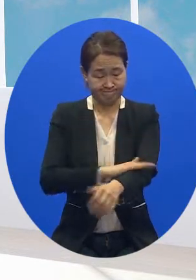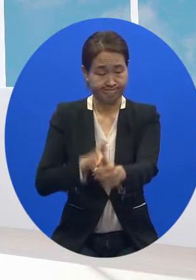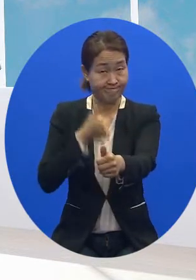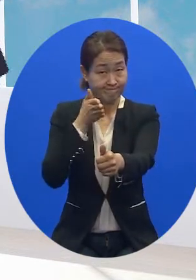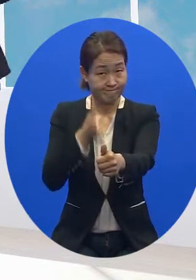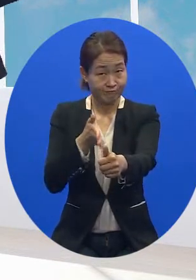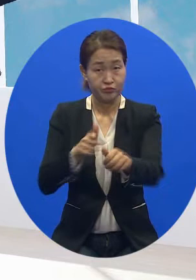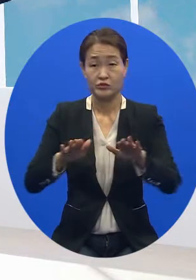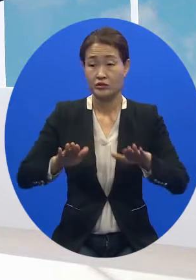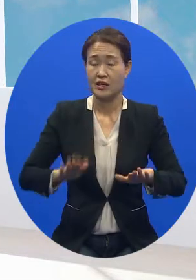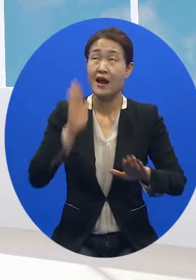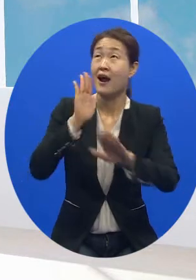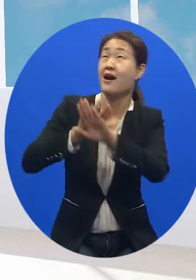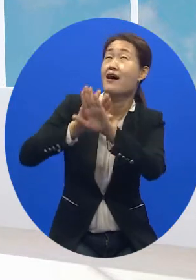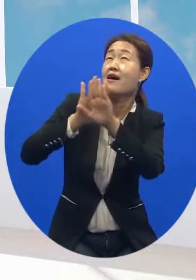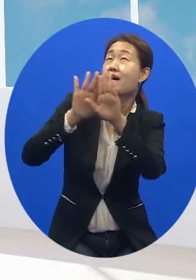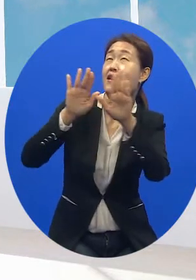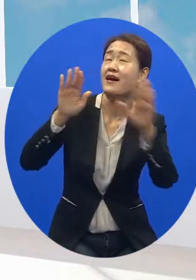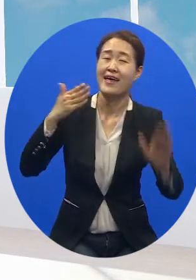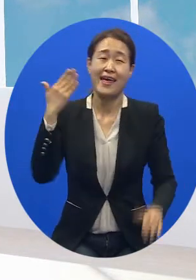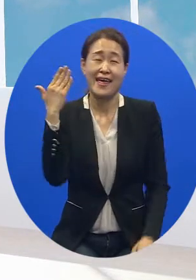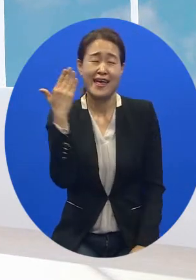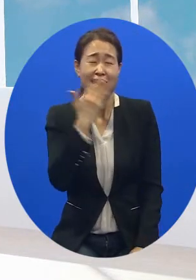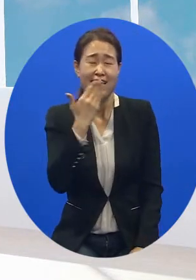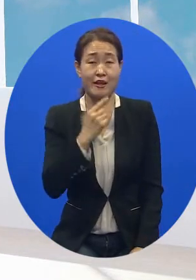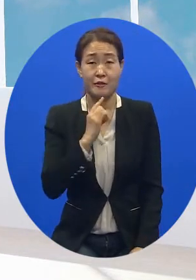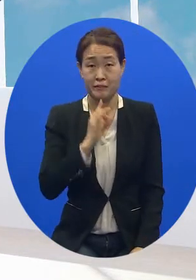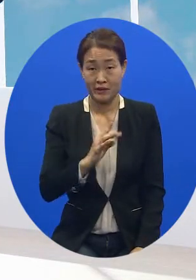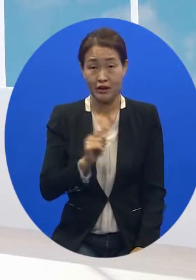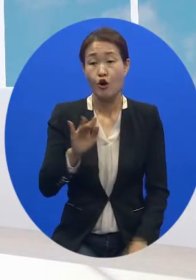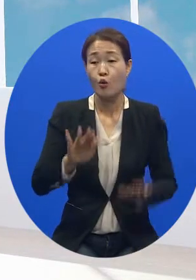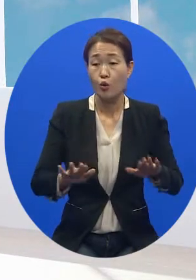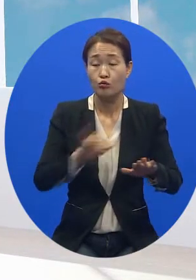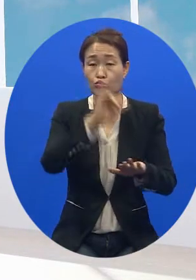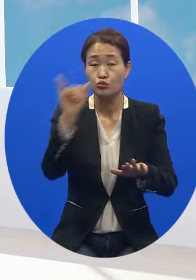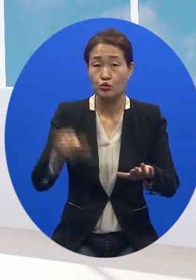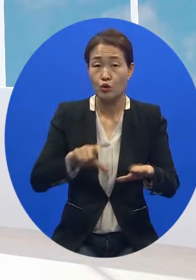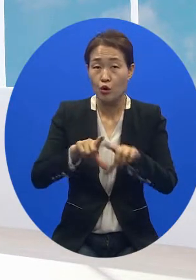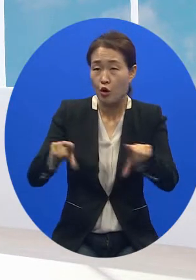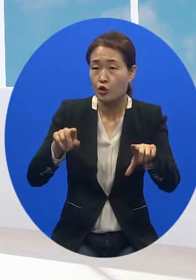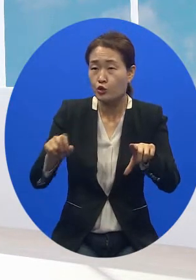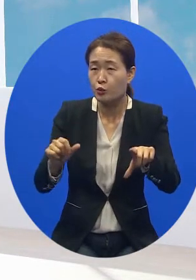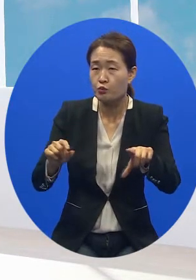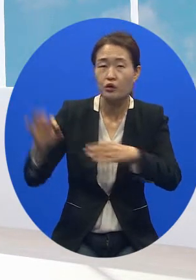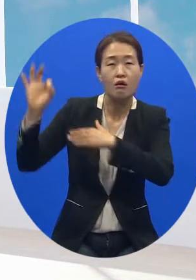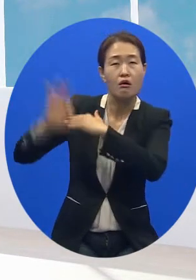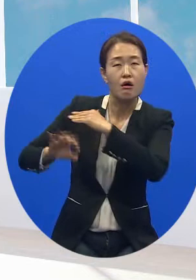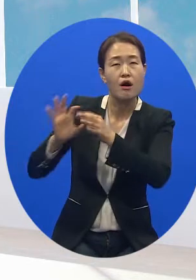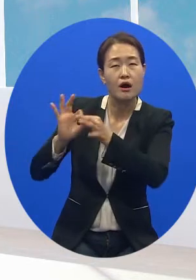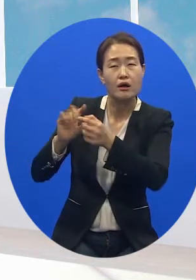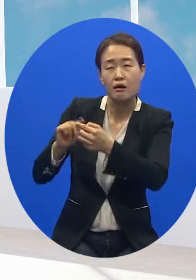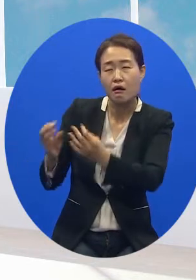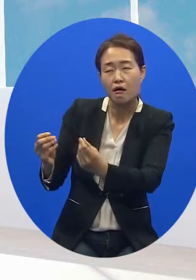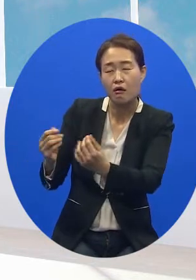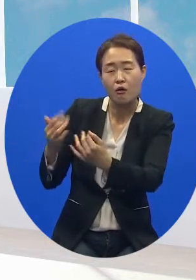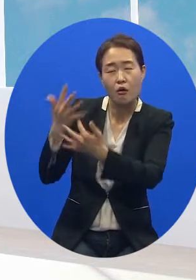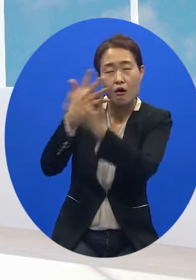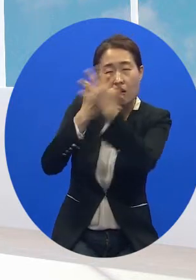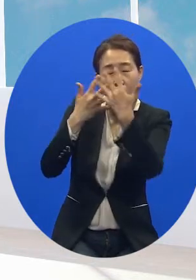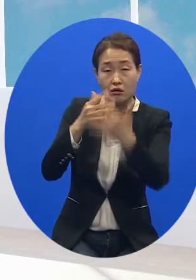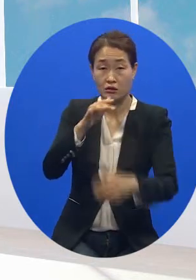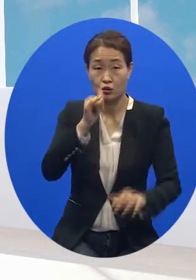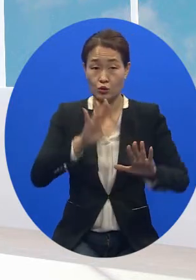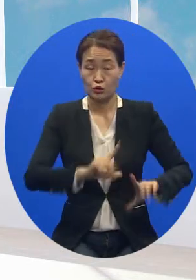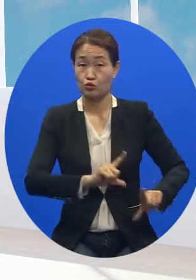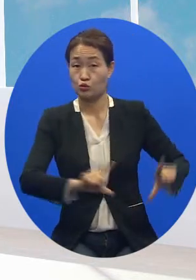잘 해주셔야겠습니다. 지금 하늘만큼은 맑은데요. 중부 서해안의 경우 연무가 살짝 끼어있는 곳이 있습니다.